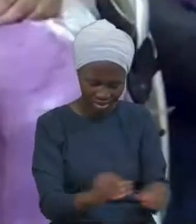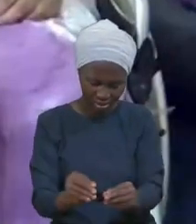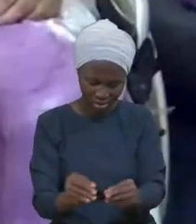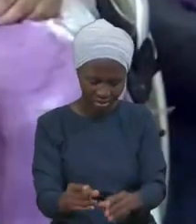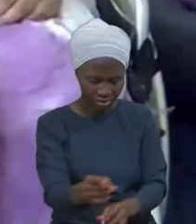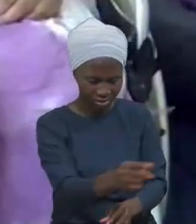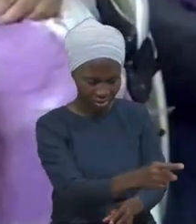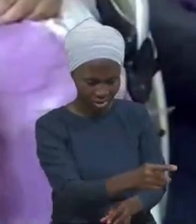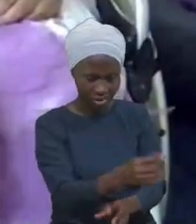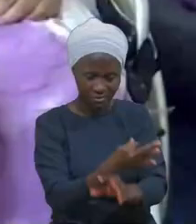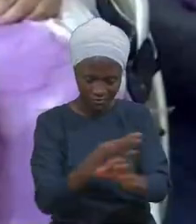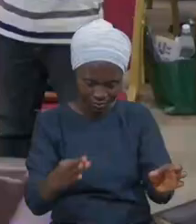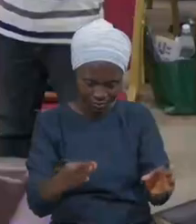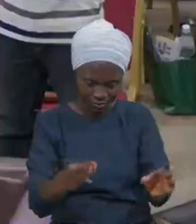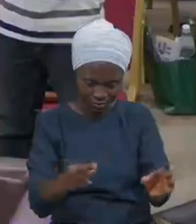Affranchis-les.